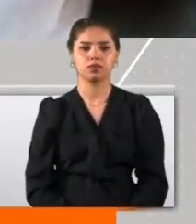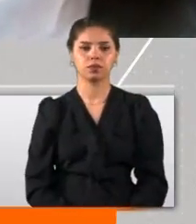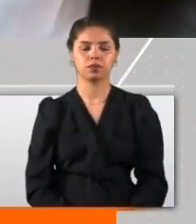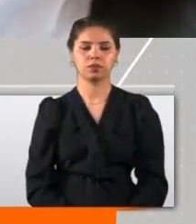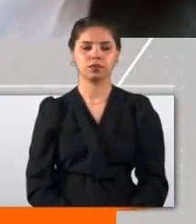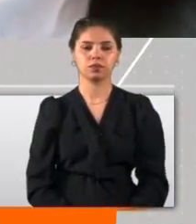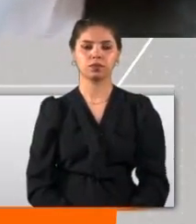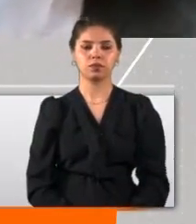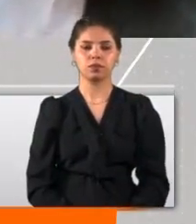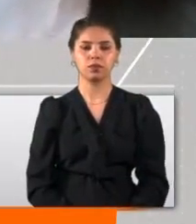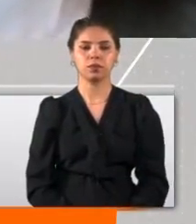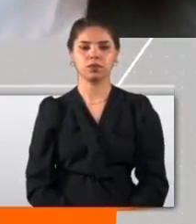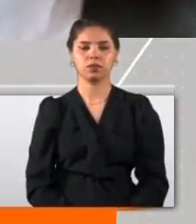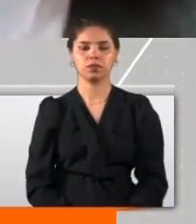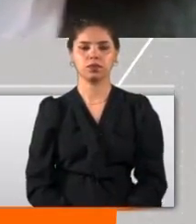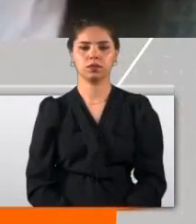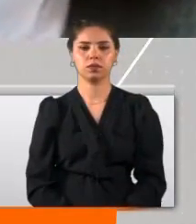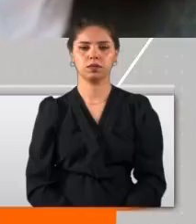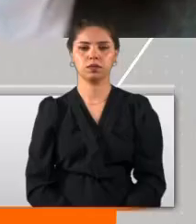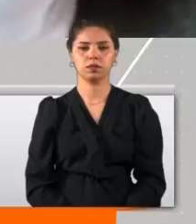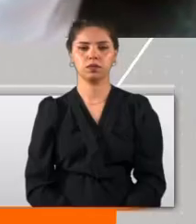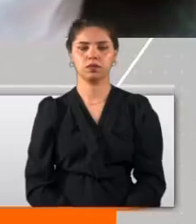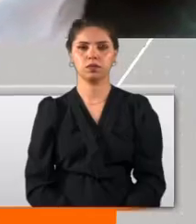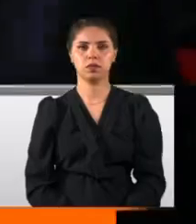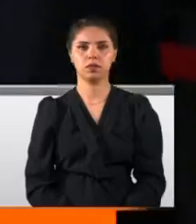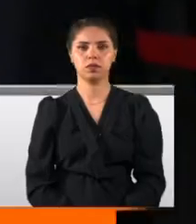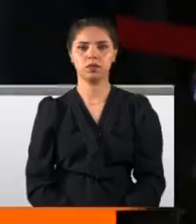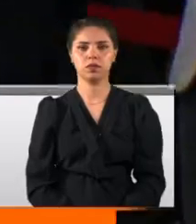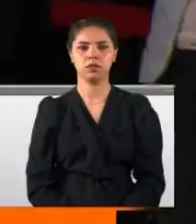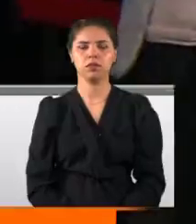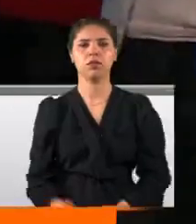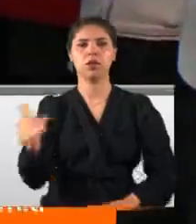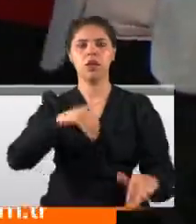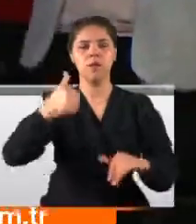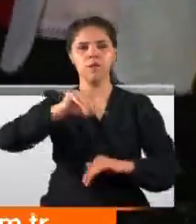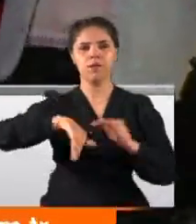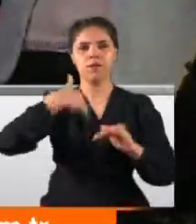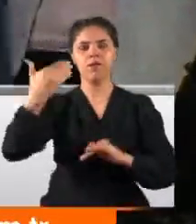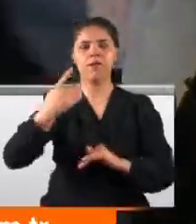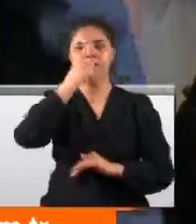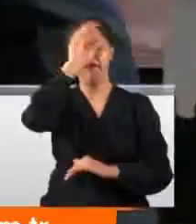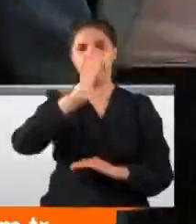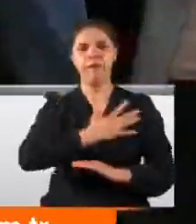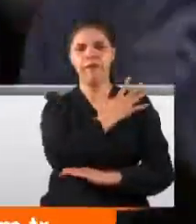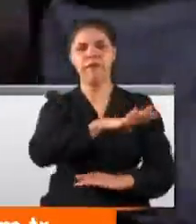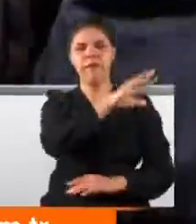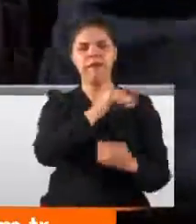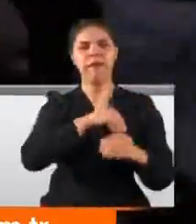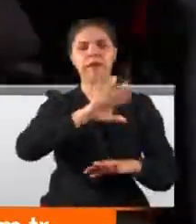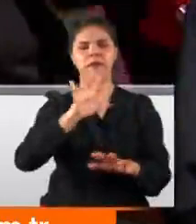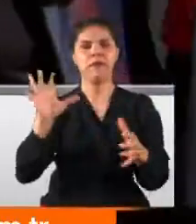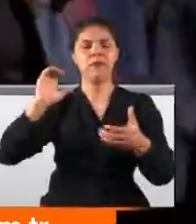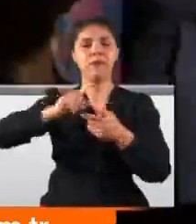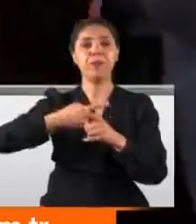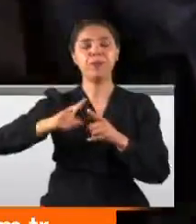önünde tartışırsak, önümüzdeki yerel seçimi kaybedebiliriz. Seçim hezimeti sonrası sadece CHP içinde değil